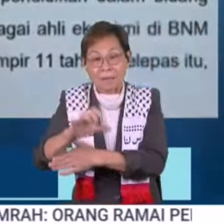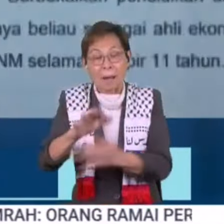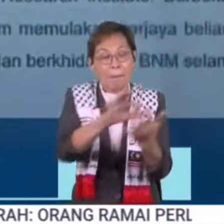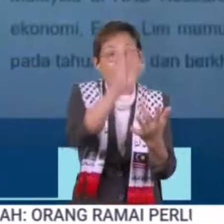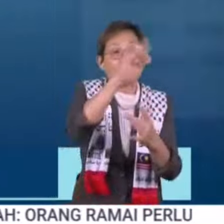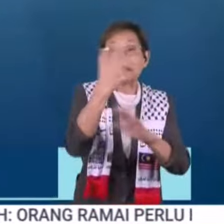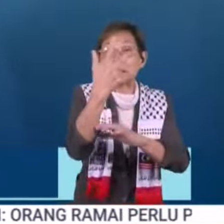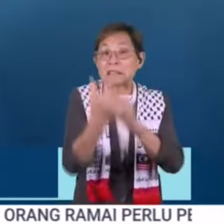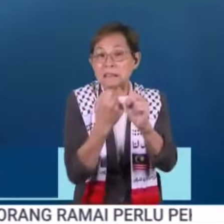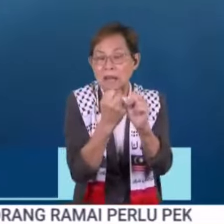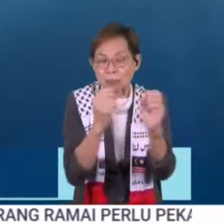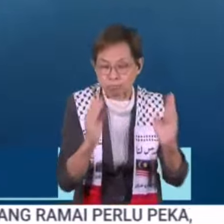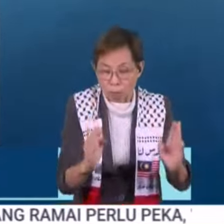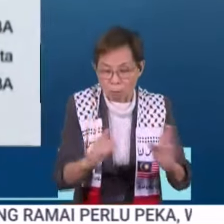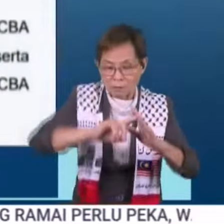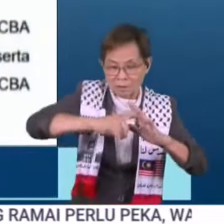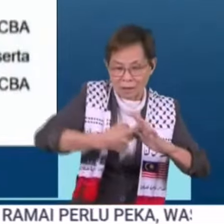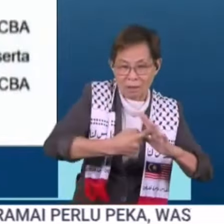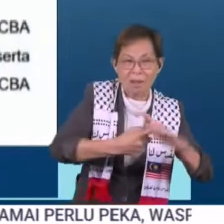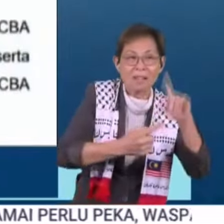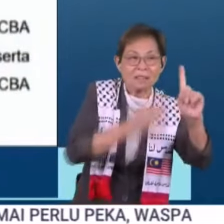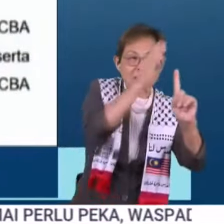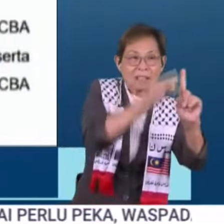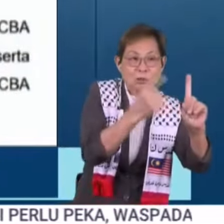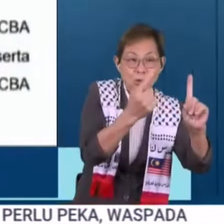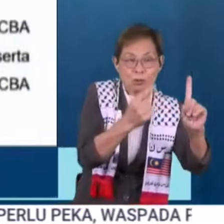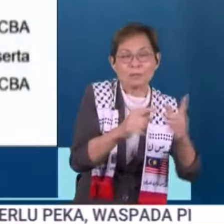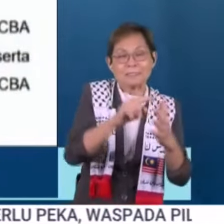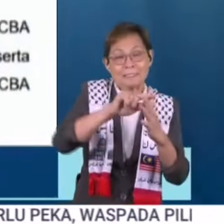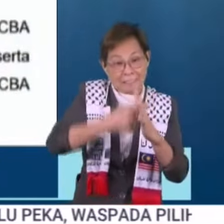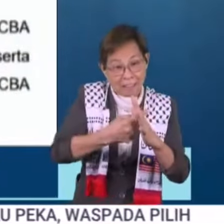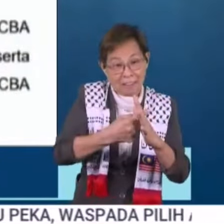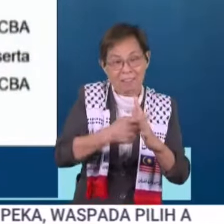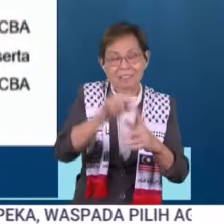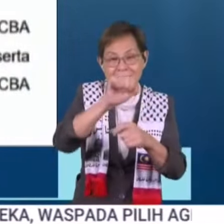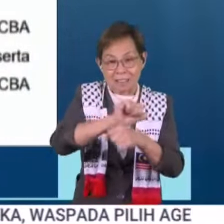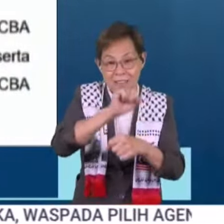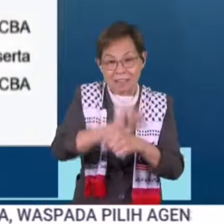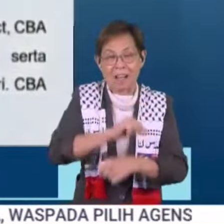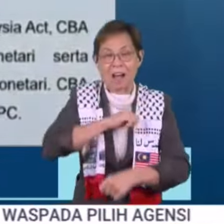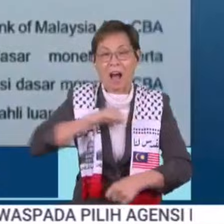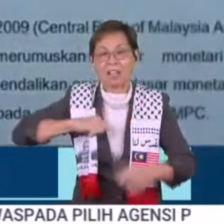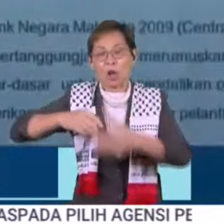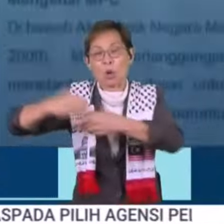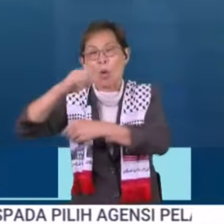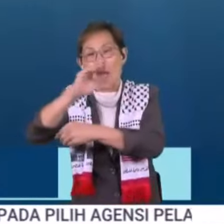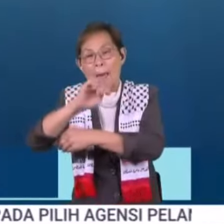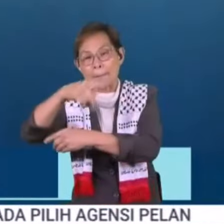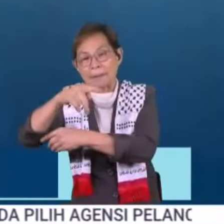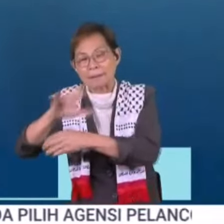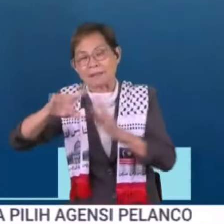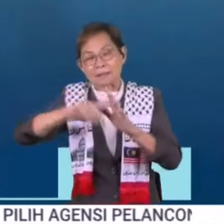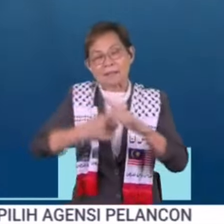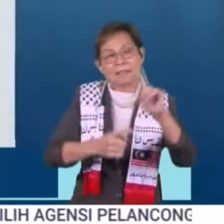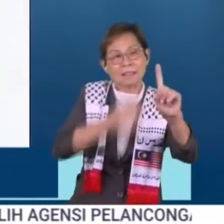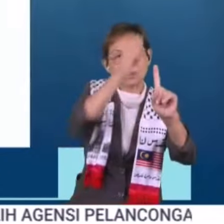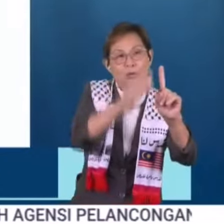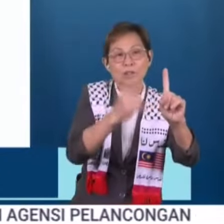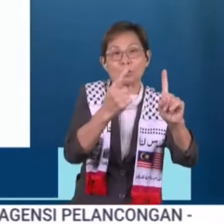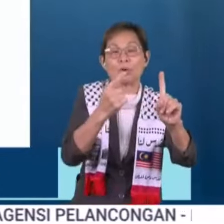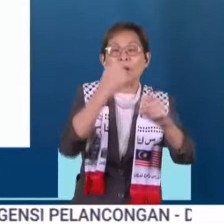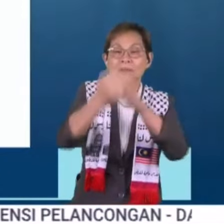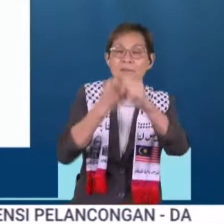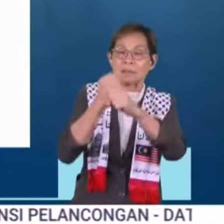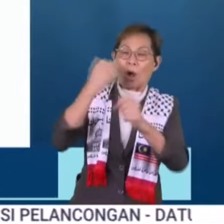bagi tempoh 3 tahun itu berkuat kuasa 1 Januari depan. Beliau yang merupakan ahli luar MPC sejak 1 Januari tahun